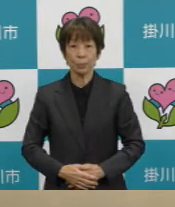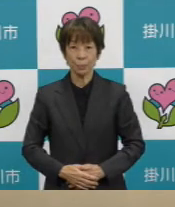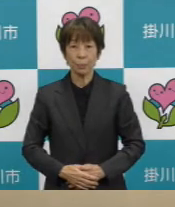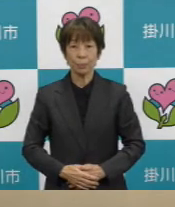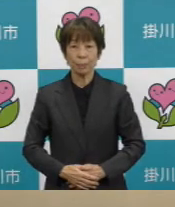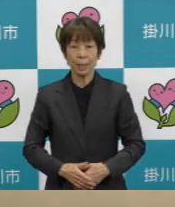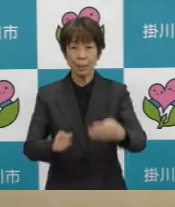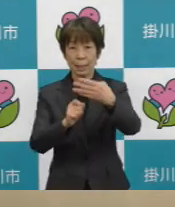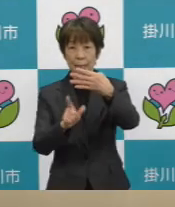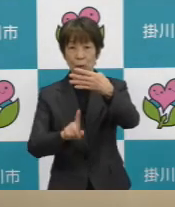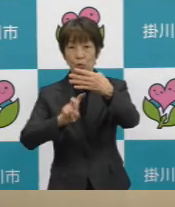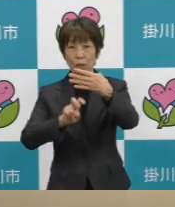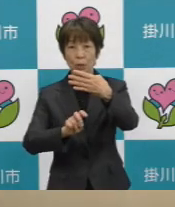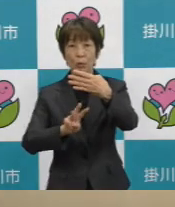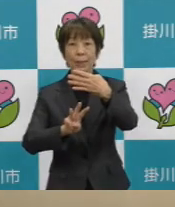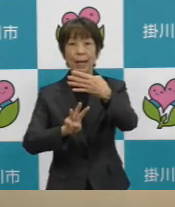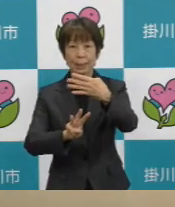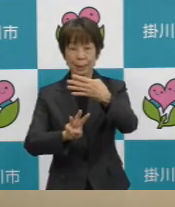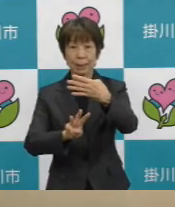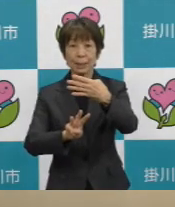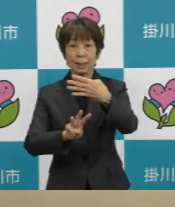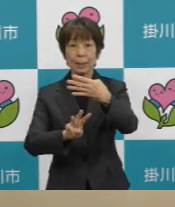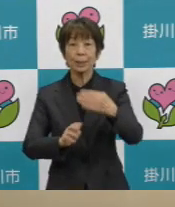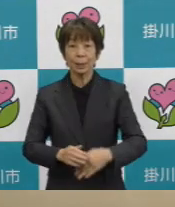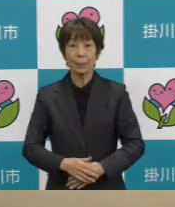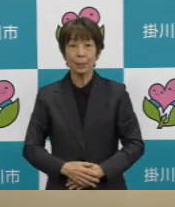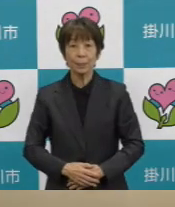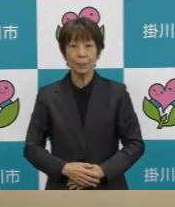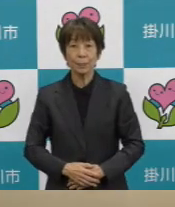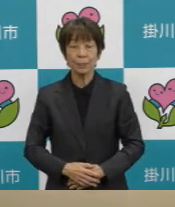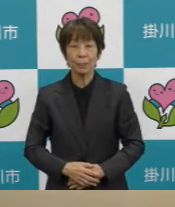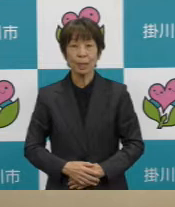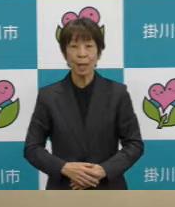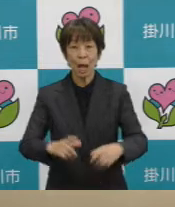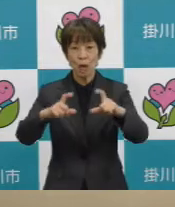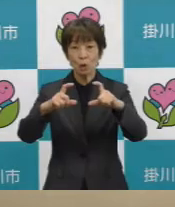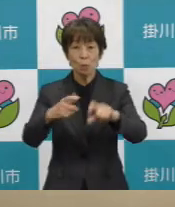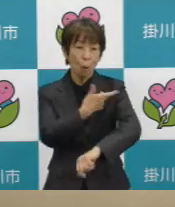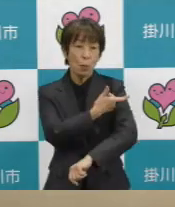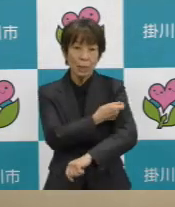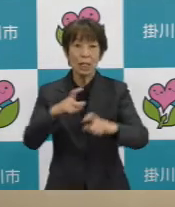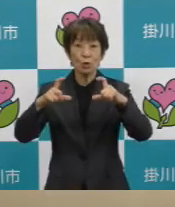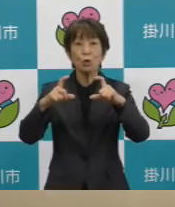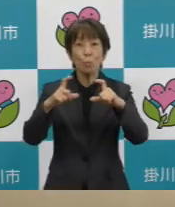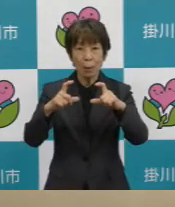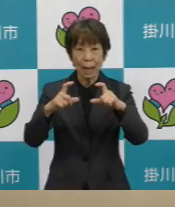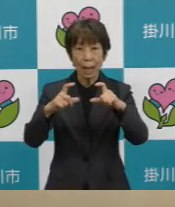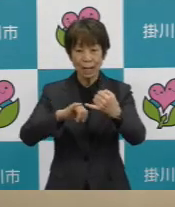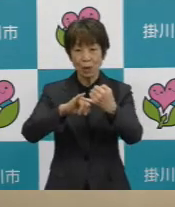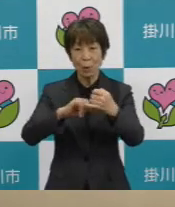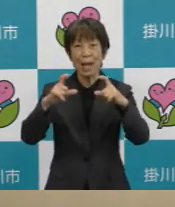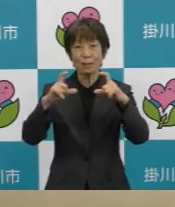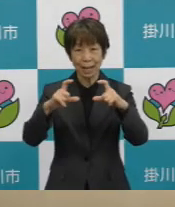から4月の23日に、クーポン券を、予約券ですか